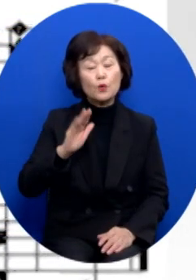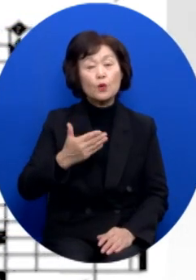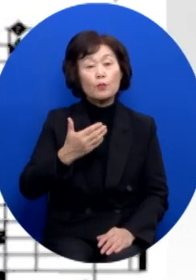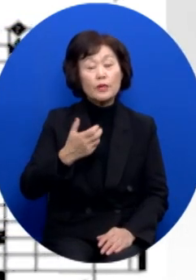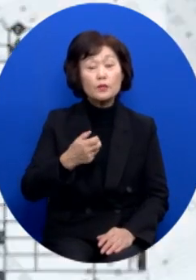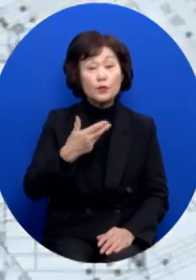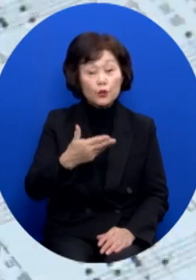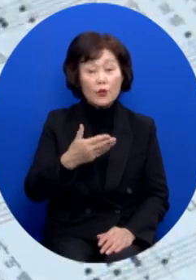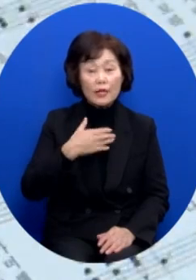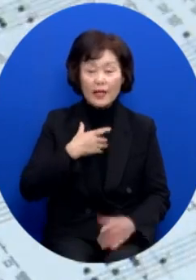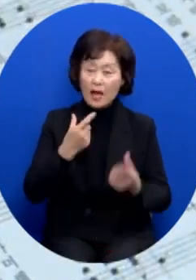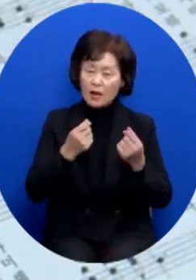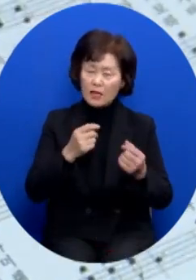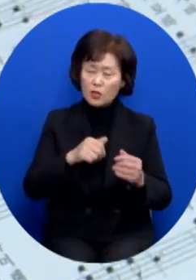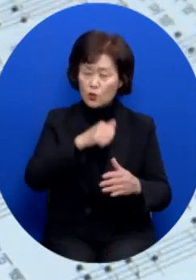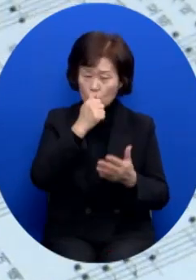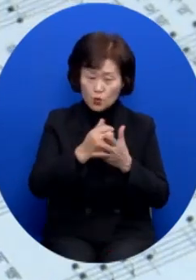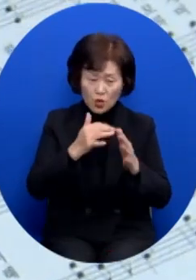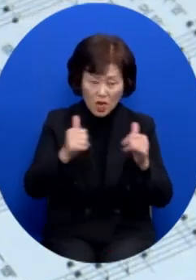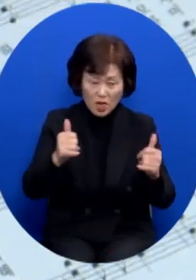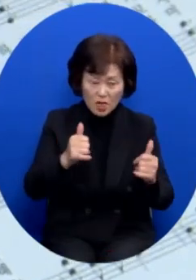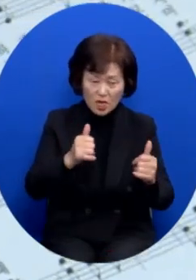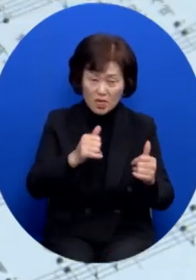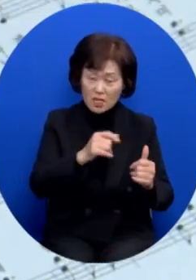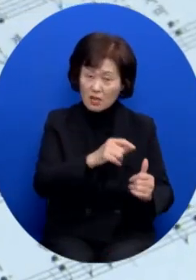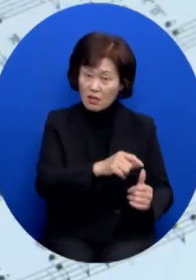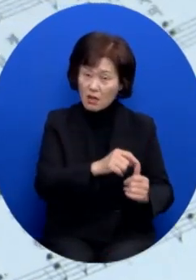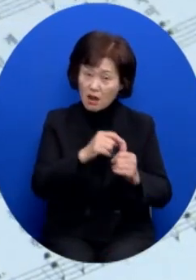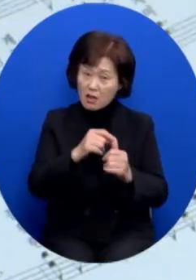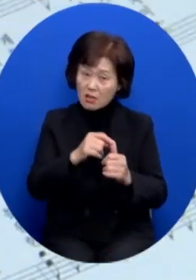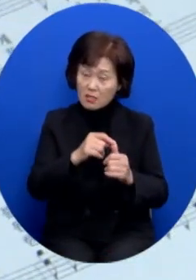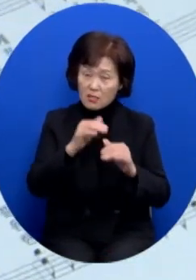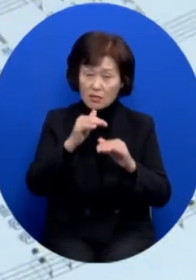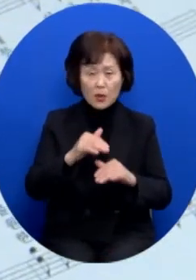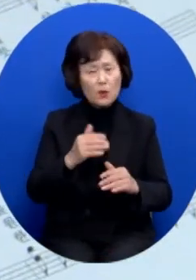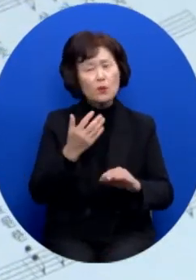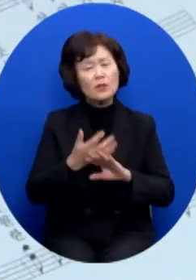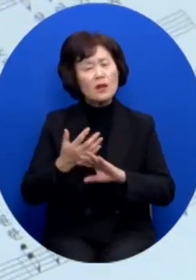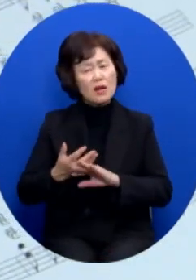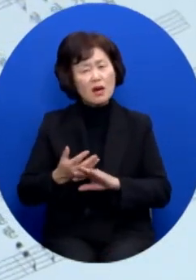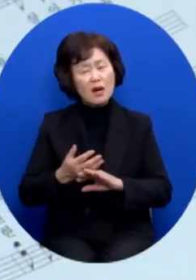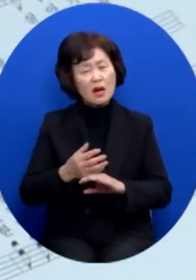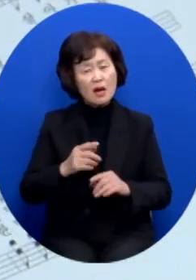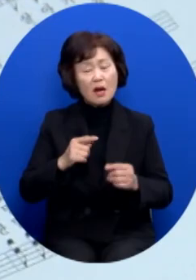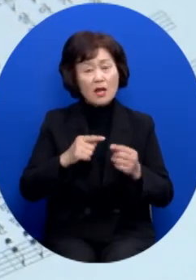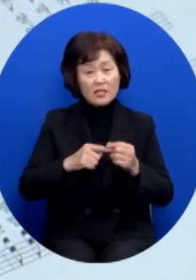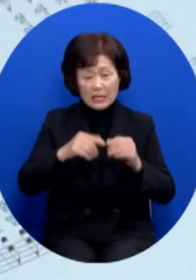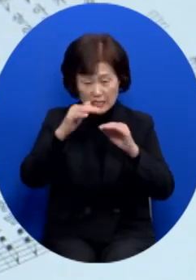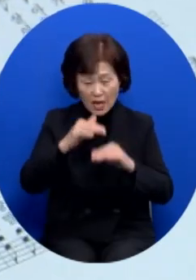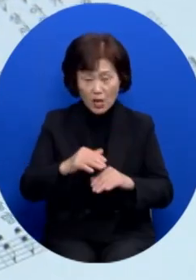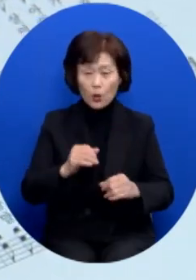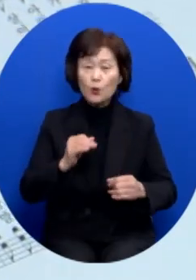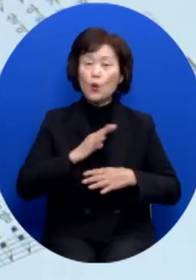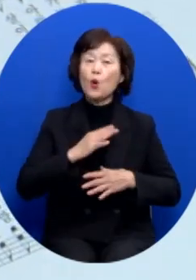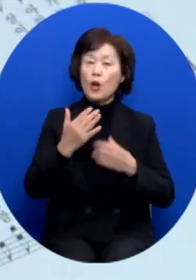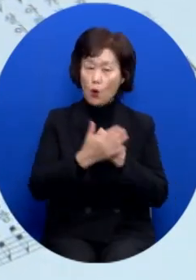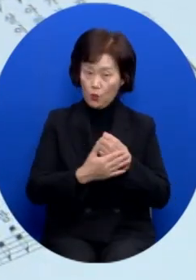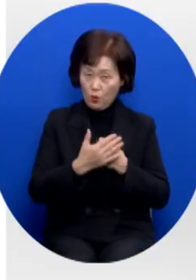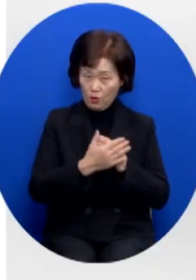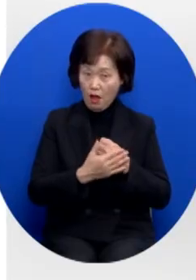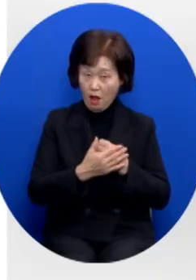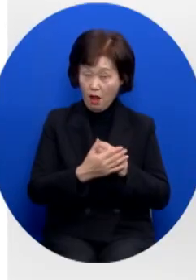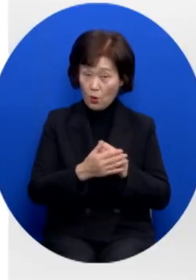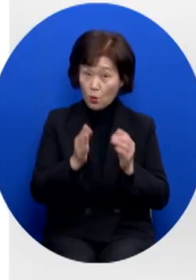나 같은 죄인 살리시인을 꼽았습니다. 네. 이 원곡의 첫 소절 우리가 모두 알듯이 놀라운 은혜 어메이징